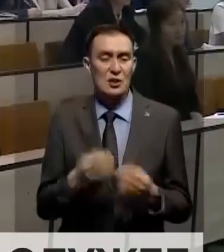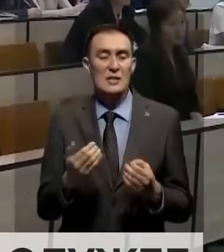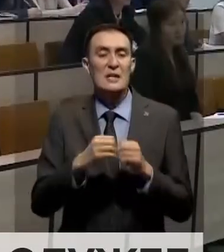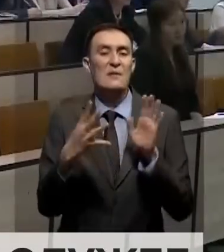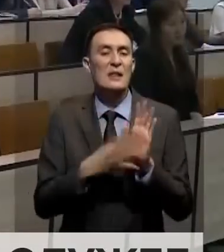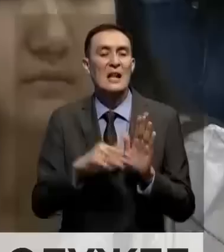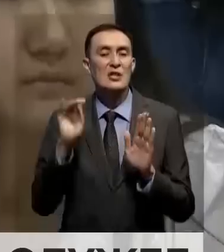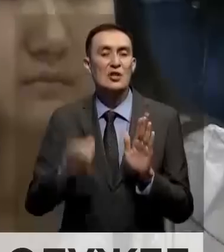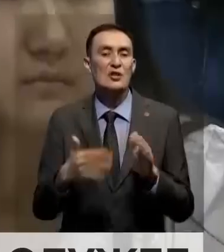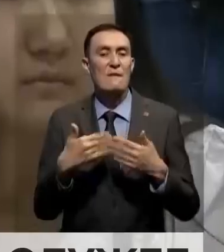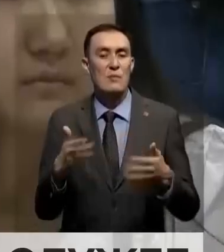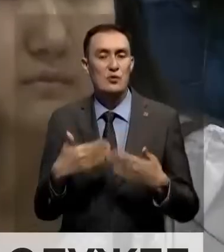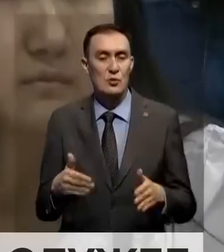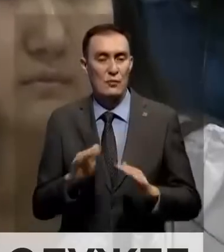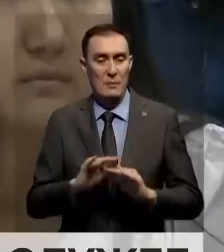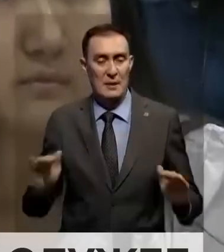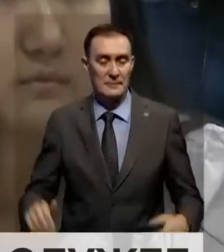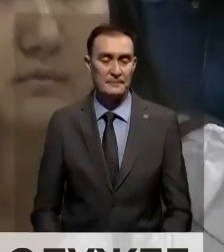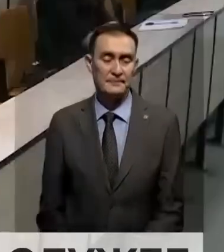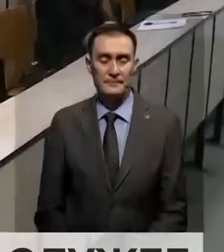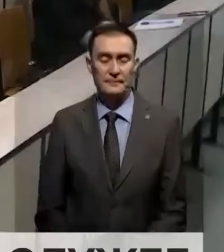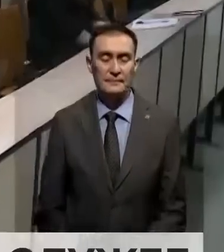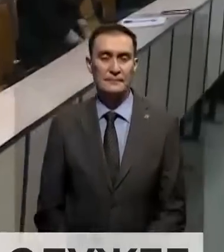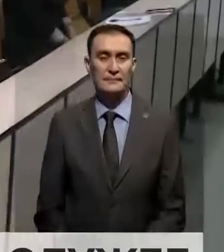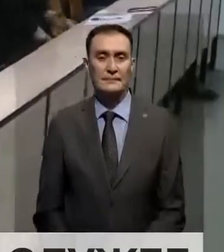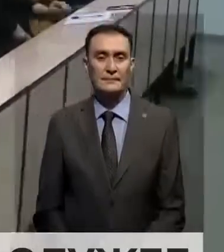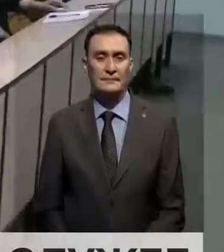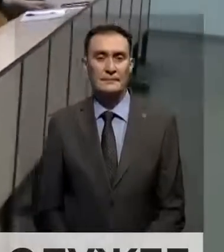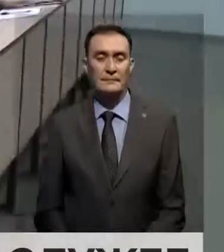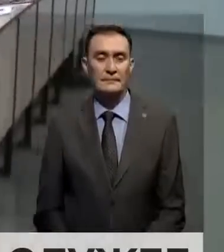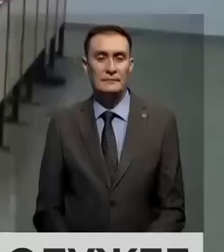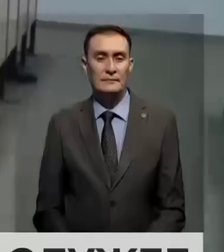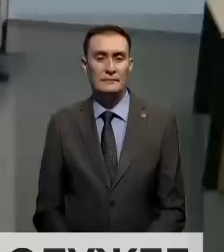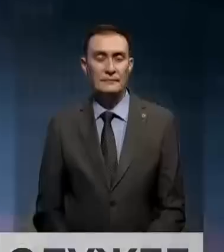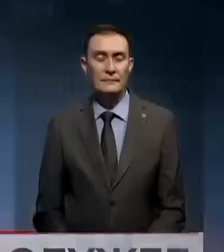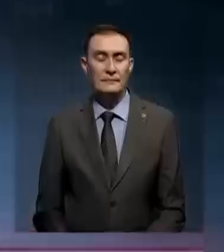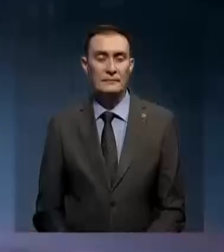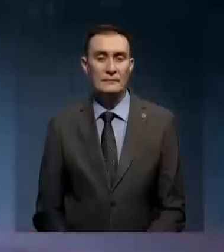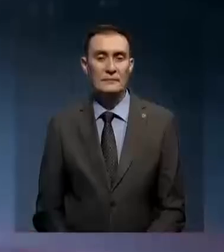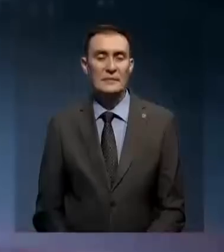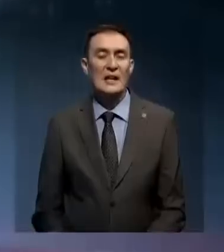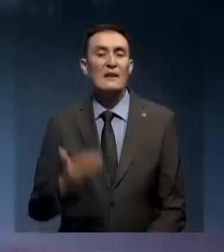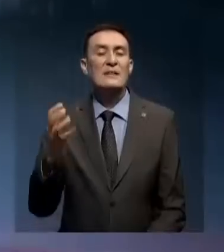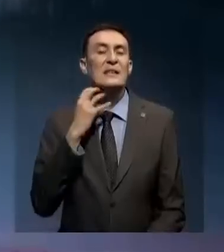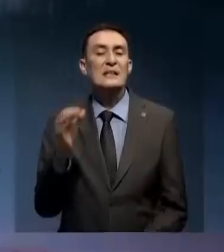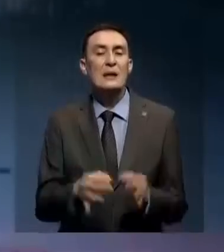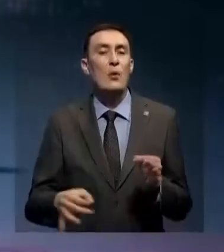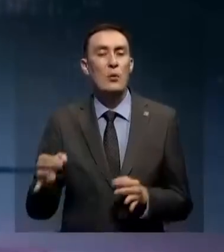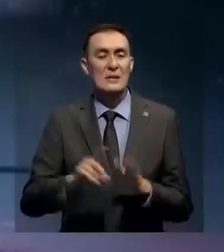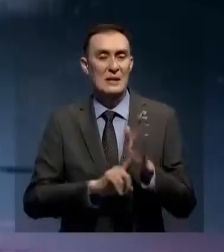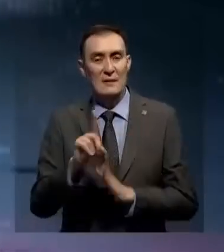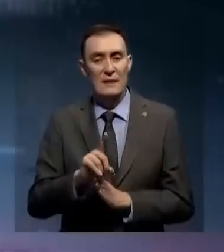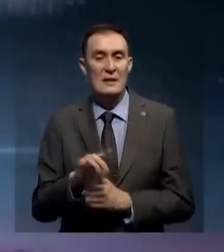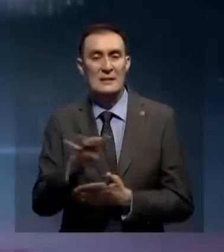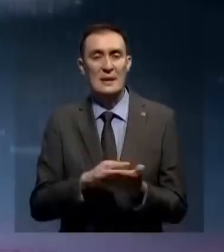19 тысяч выпускников. Алишер Ашимов, Жандос Битабаров, Хабар 24. В Кызылординской области стартовал